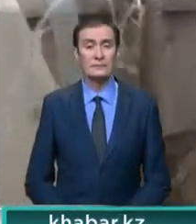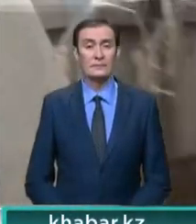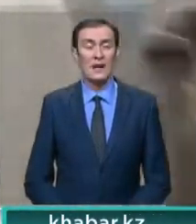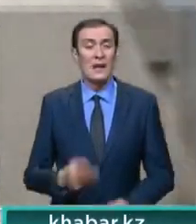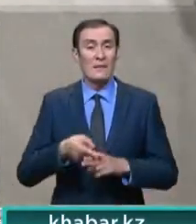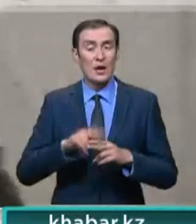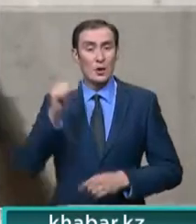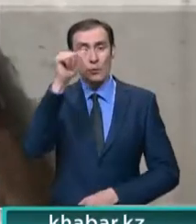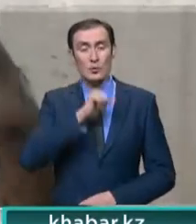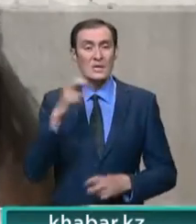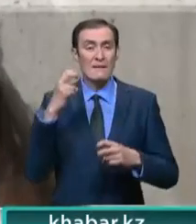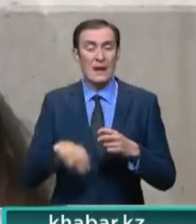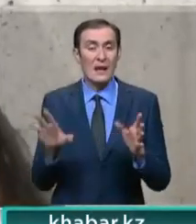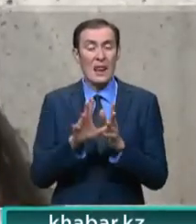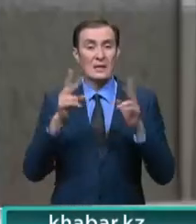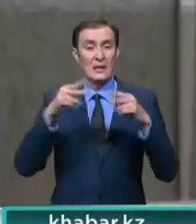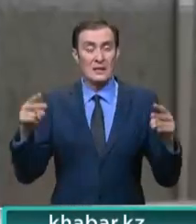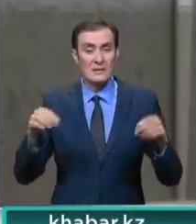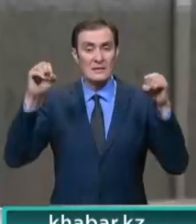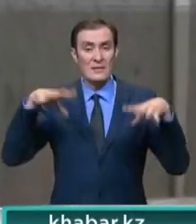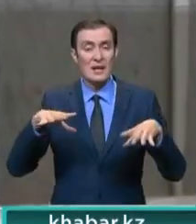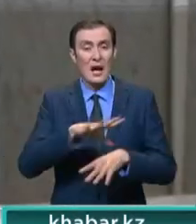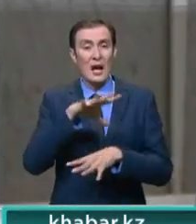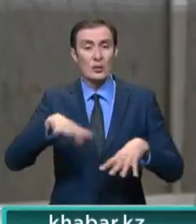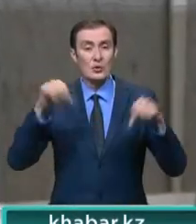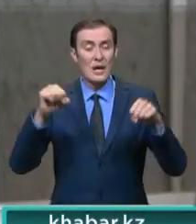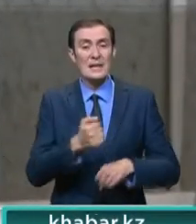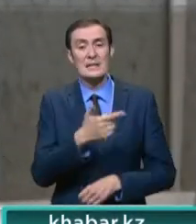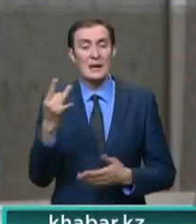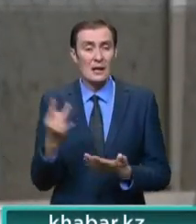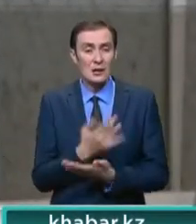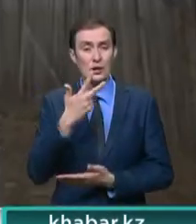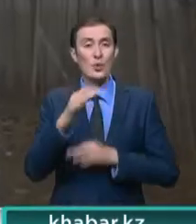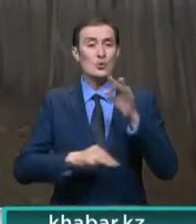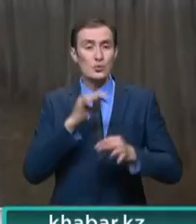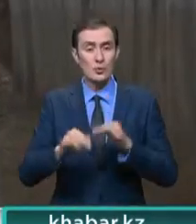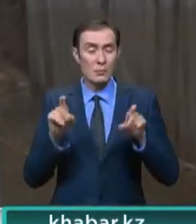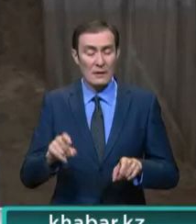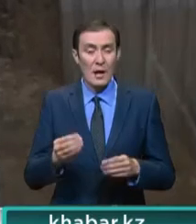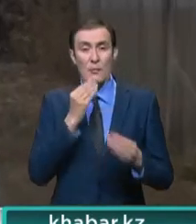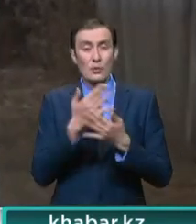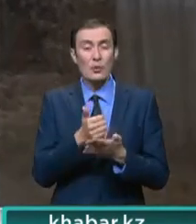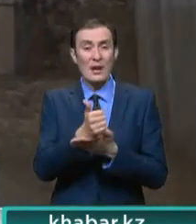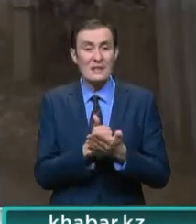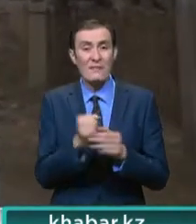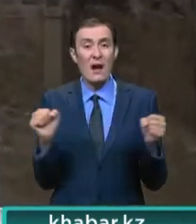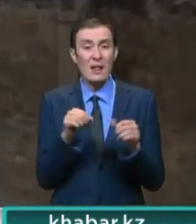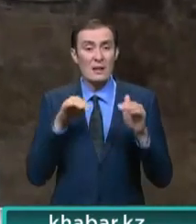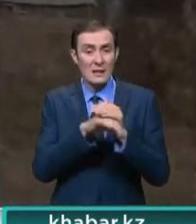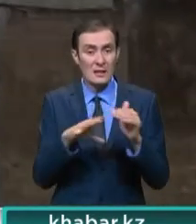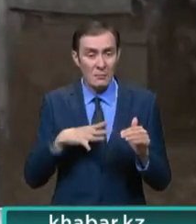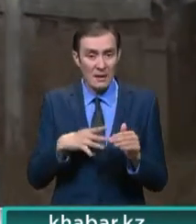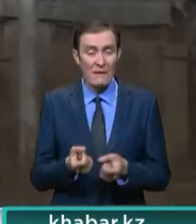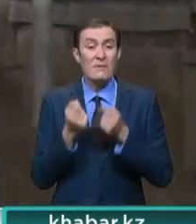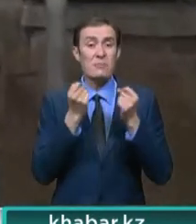В этом году из-за аварии на электролинии свет отключали несколько раз на трое суток. Продукты, которые хранились в холодильнике,